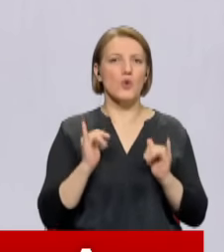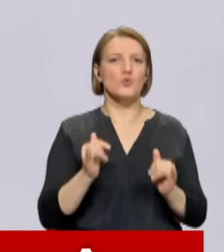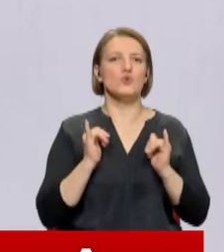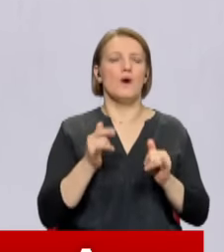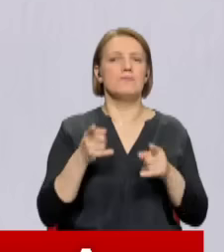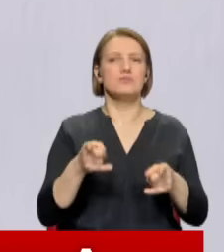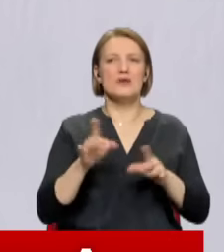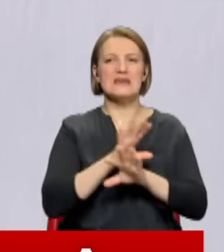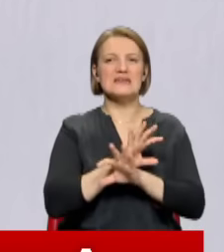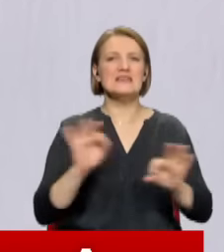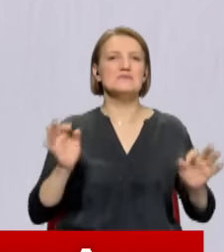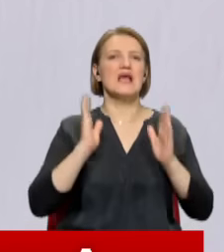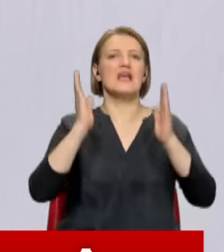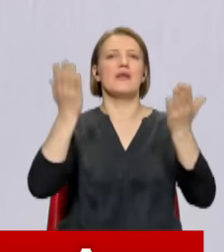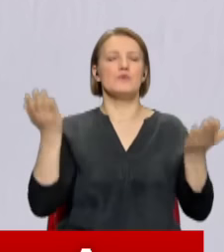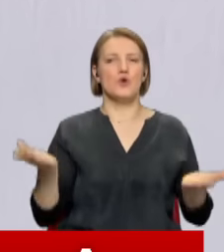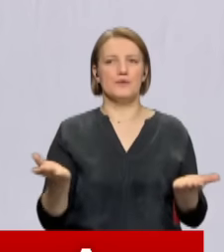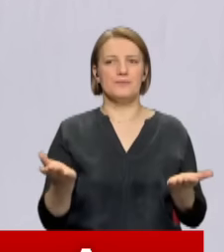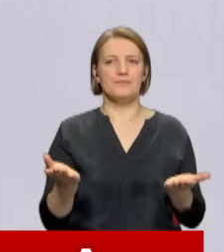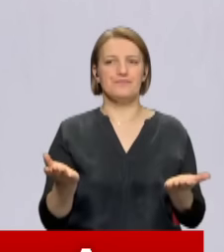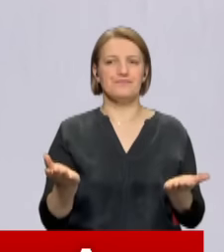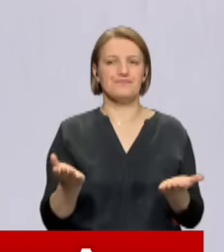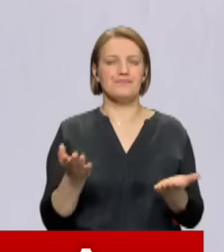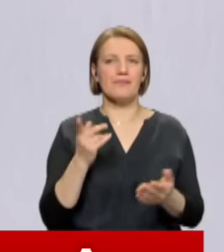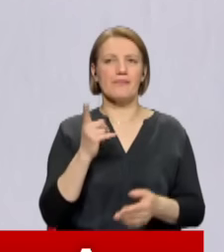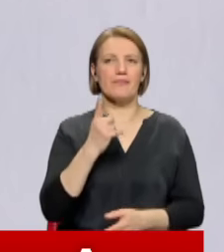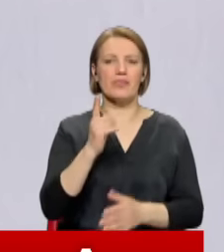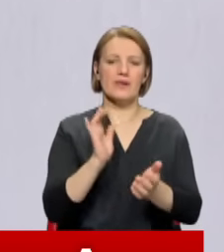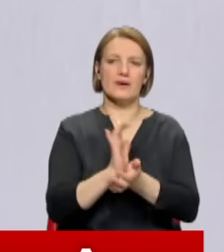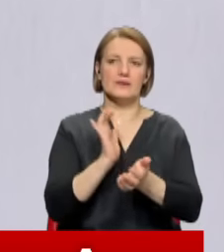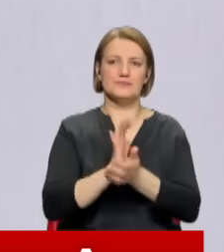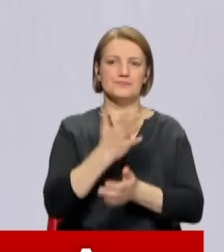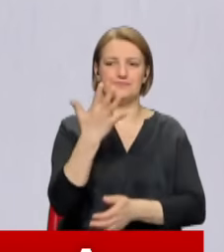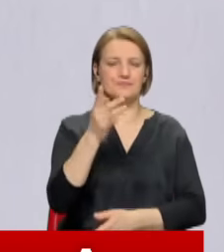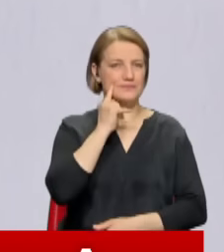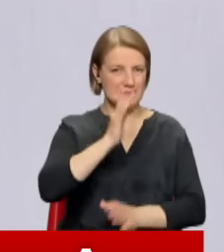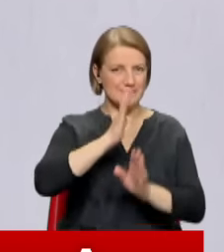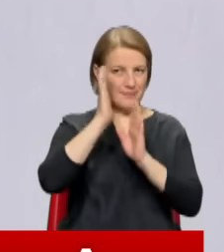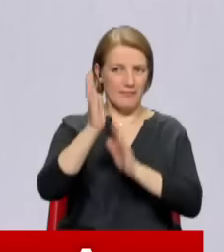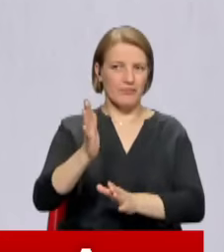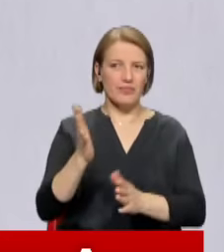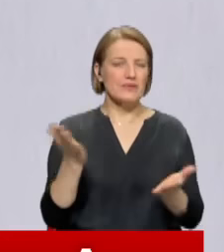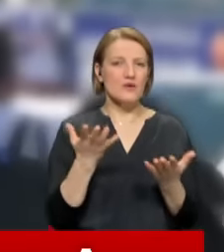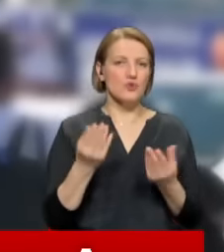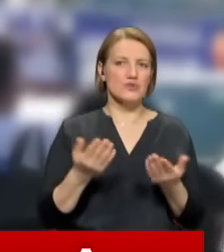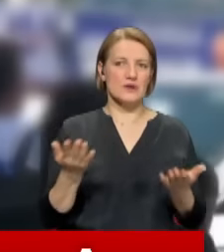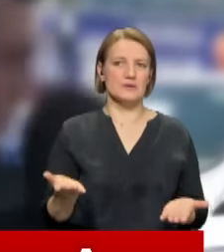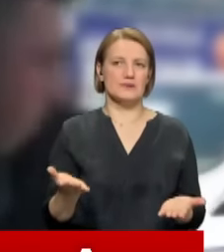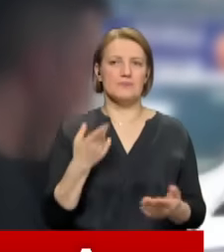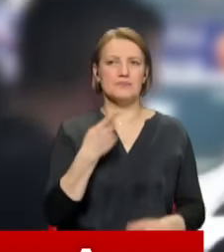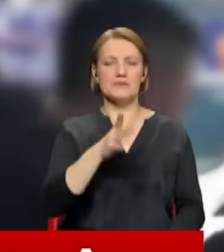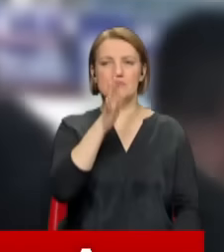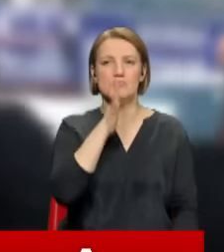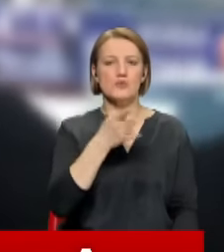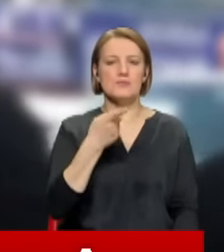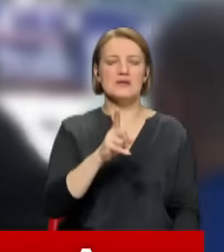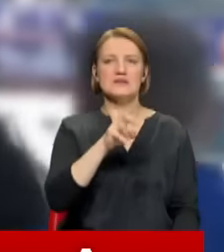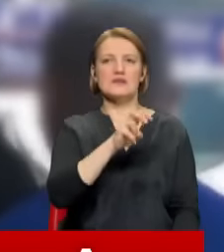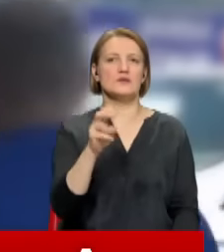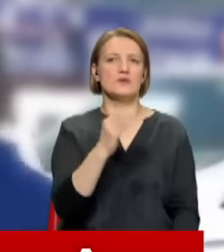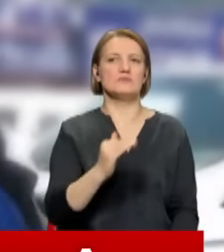bu yani kimse yani gidemiyor. Geliyor yani bir aile 5 kişi giderse nasıl olacak? 1500'den